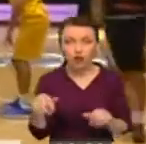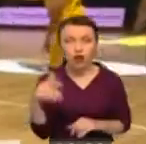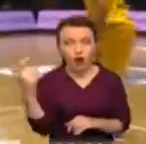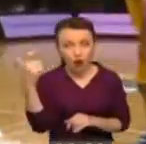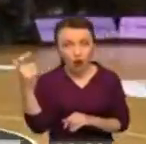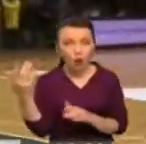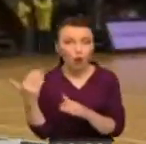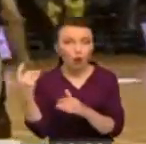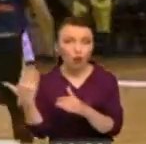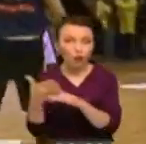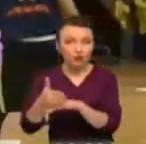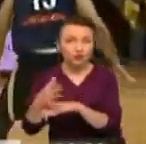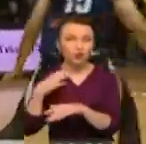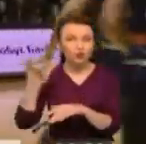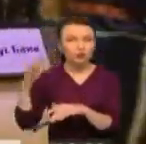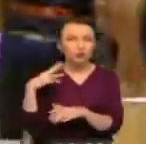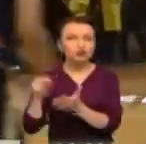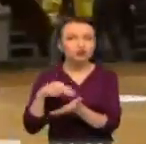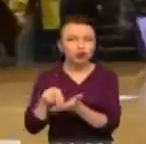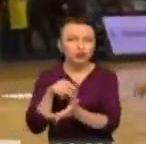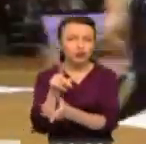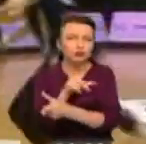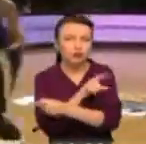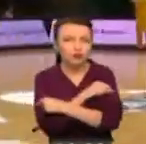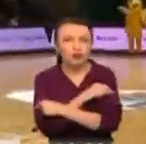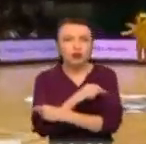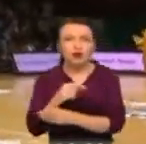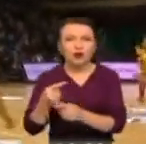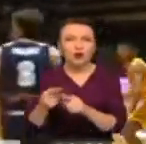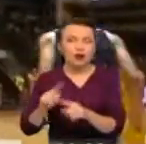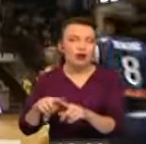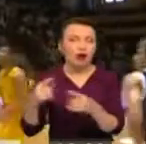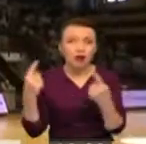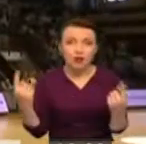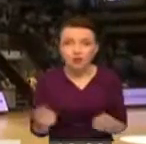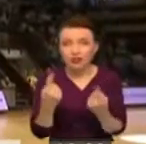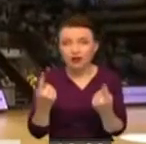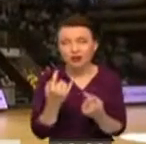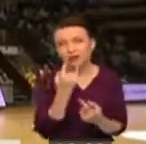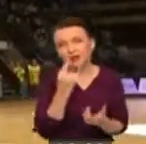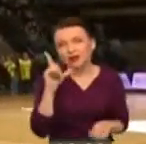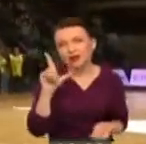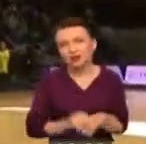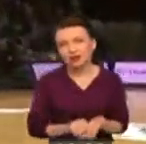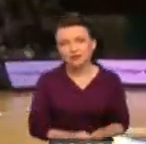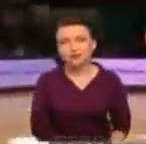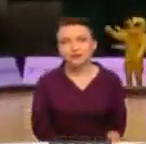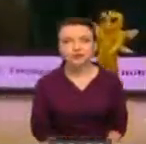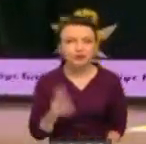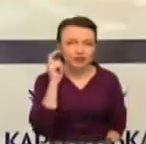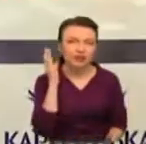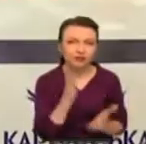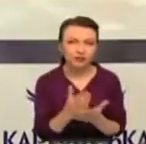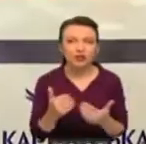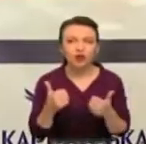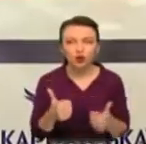перед цим провели виснажливий матч в Черкасах із розв'язкою в овертаймі, елементарно сіли батарейки. «Київ має хорошу